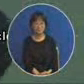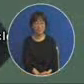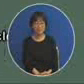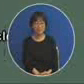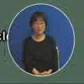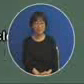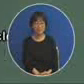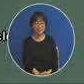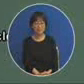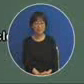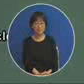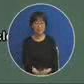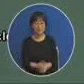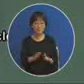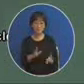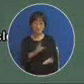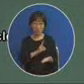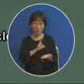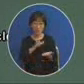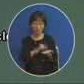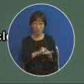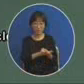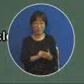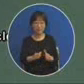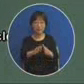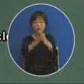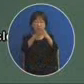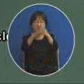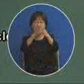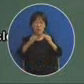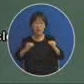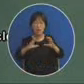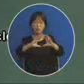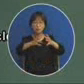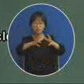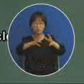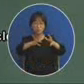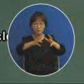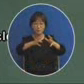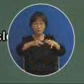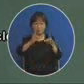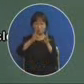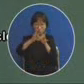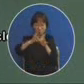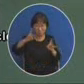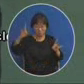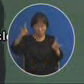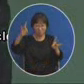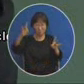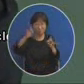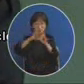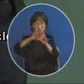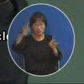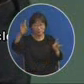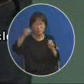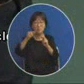애굽의 우상과 성막입니다. Today's sermon title is Egypt's Idols and the Tabernacle.